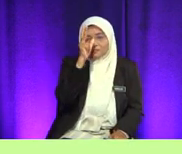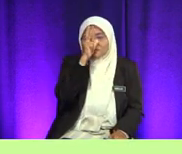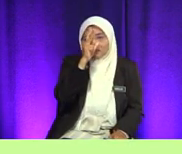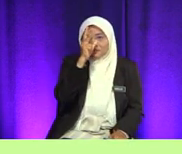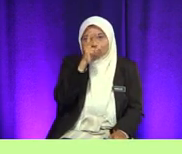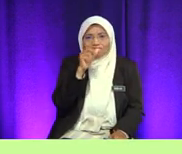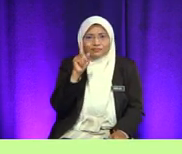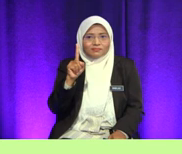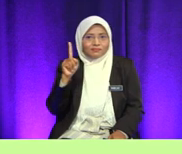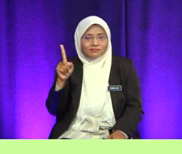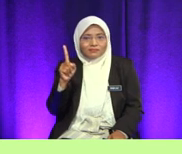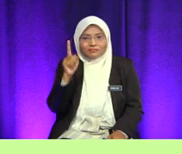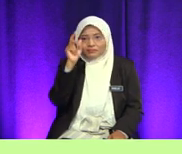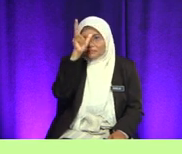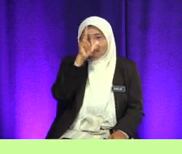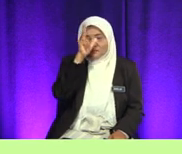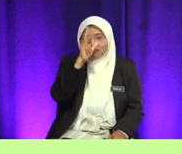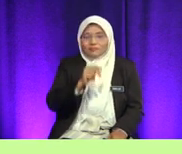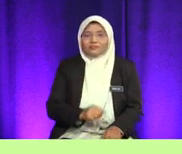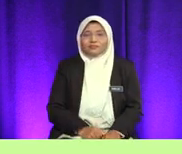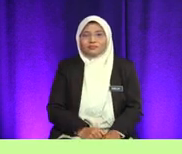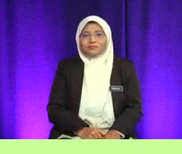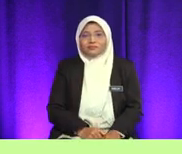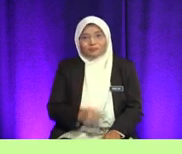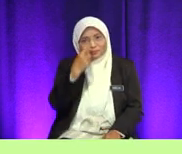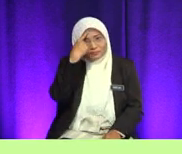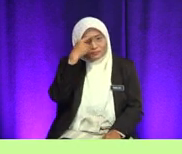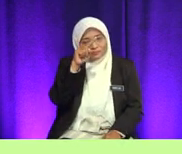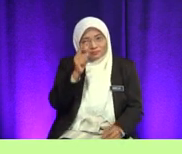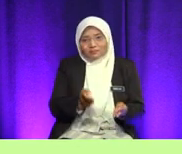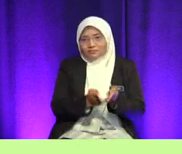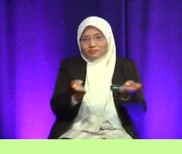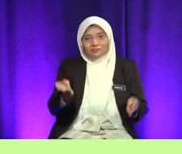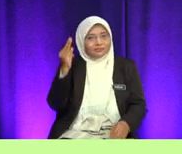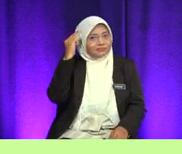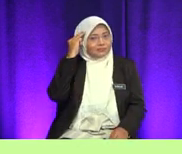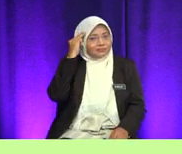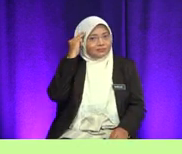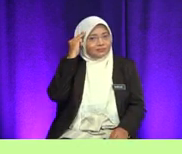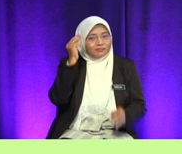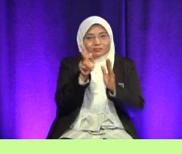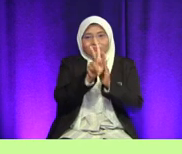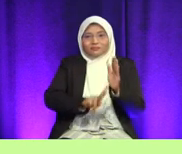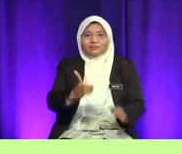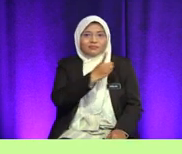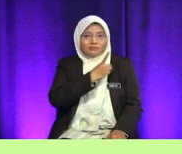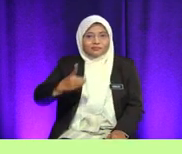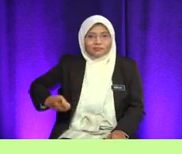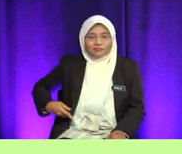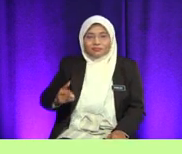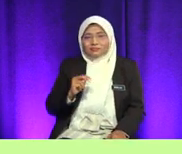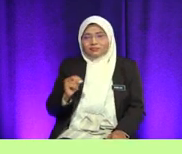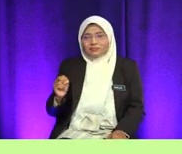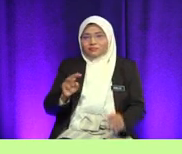kerajaan dalam bahasa Melayu pula kedaulatan merujuk kepada perkataan